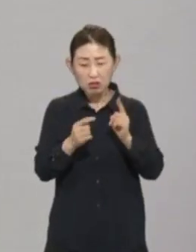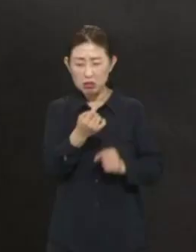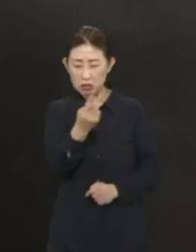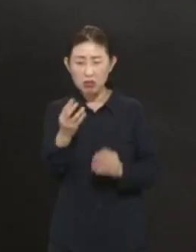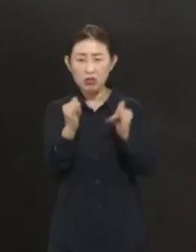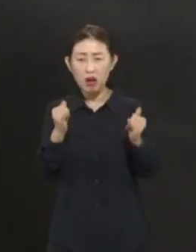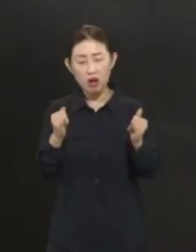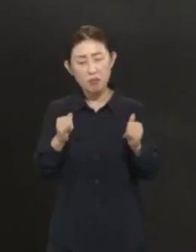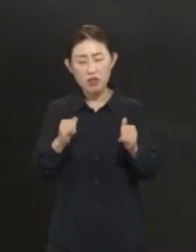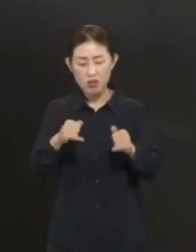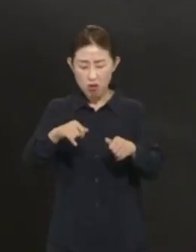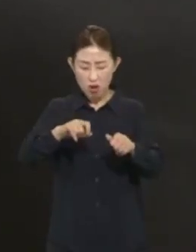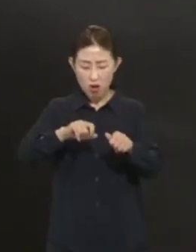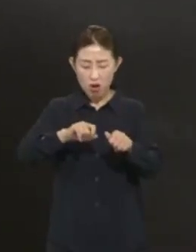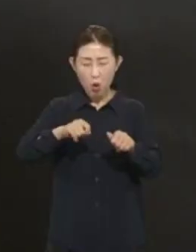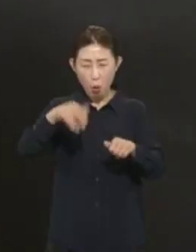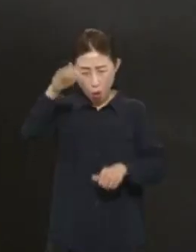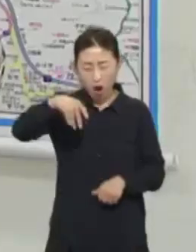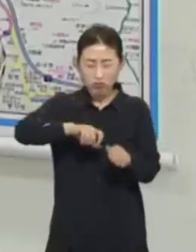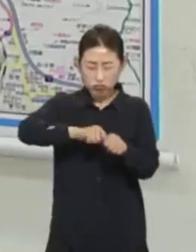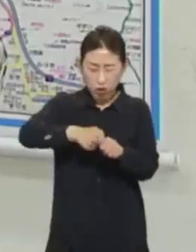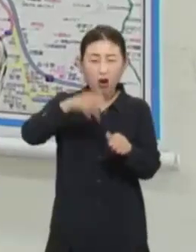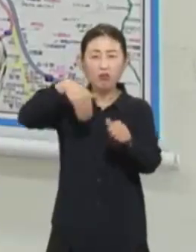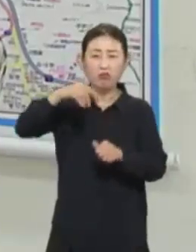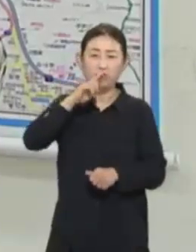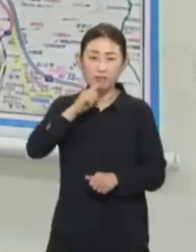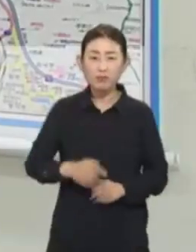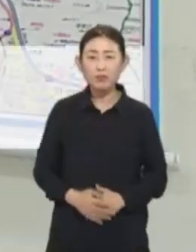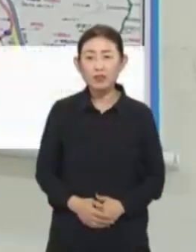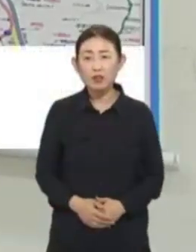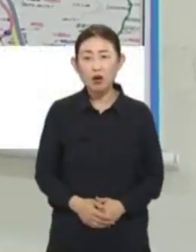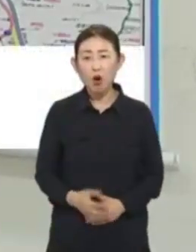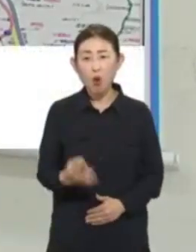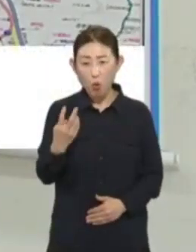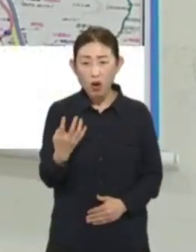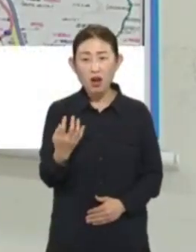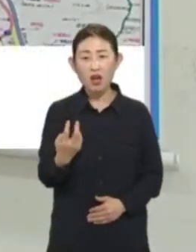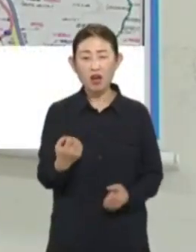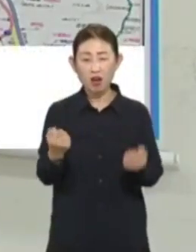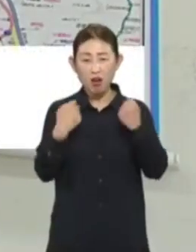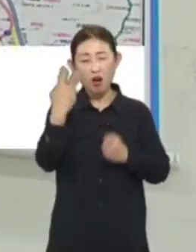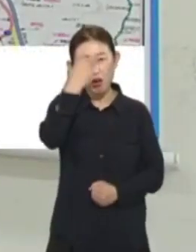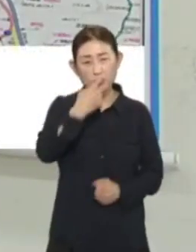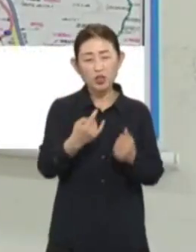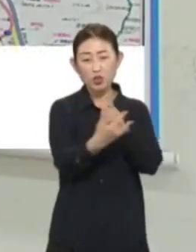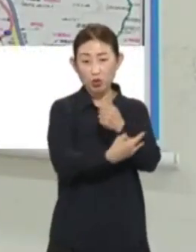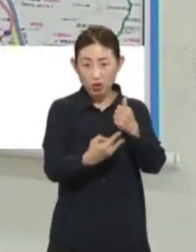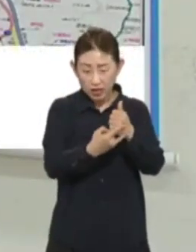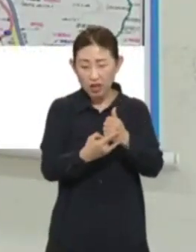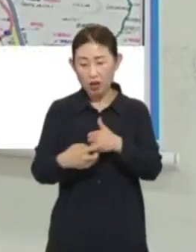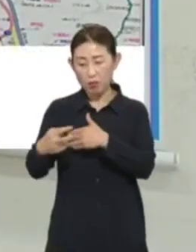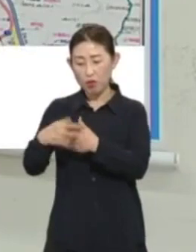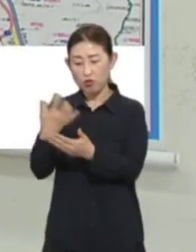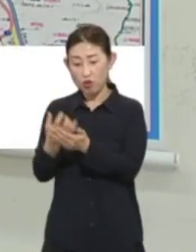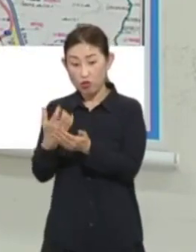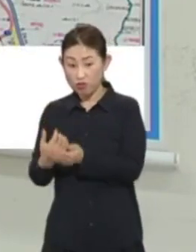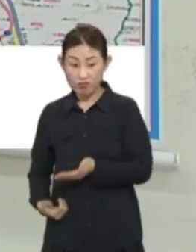없이 참석하게 하는 분위기도 지적했습니다. 원래는 체력검정위원회를 통해서 진단서를 제출한